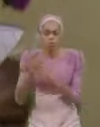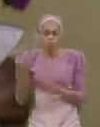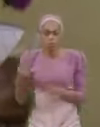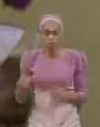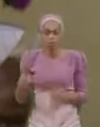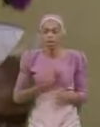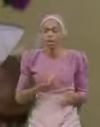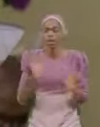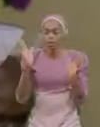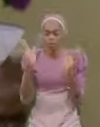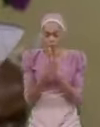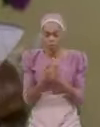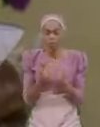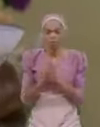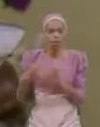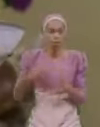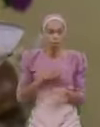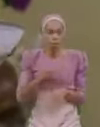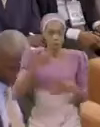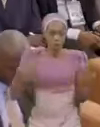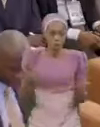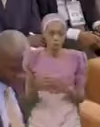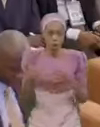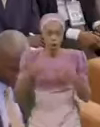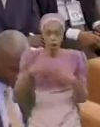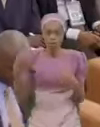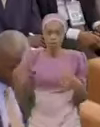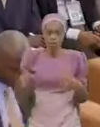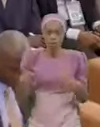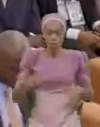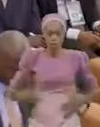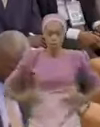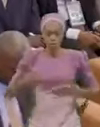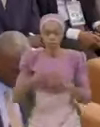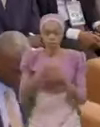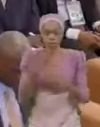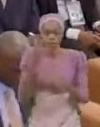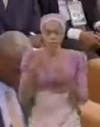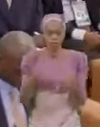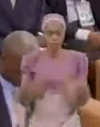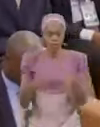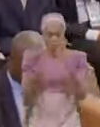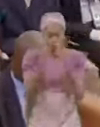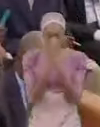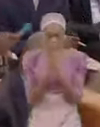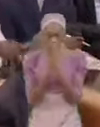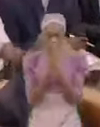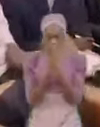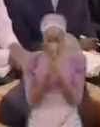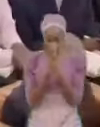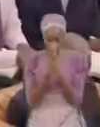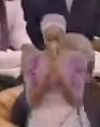allons tous hériter la vie éternelle au nom de Jésus fermons les yeux comme nous allons dire dans la